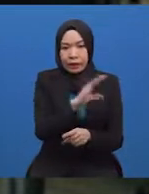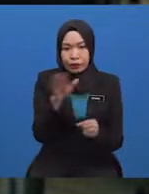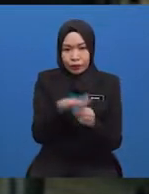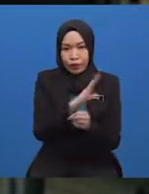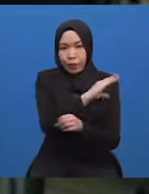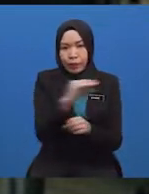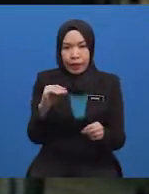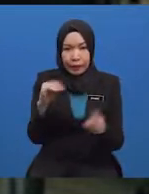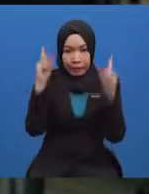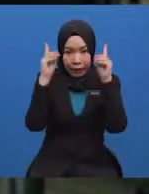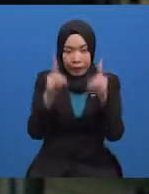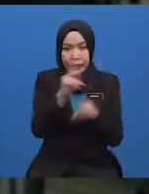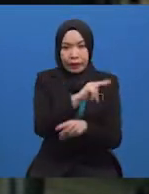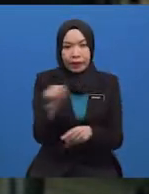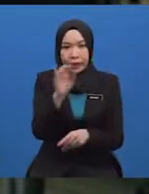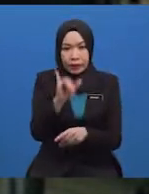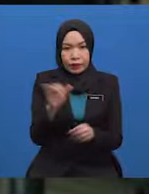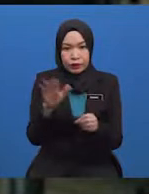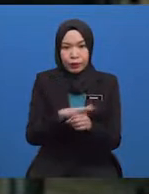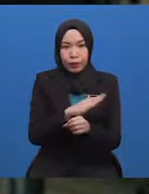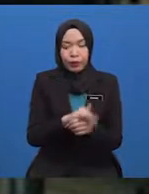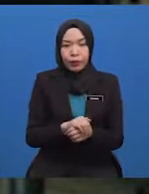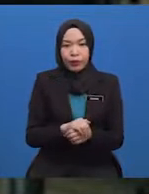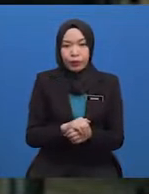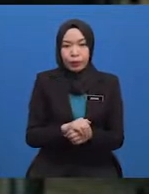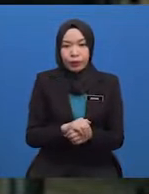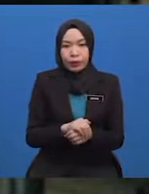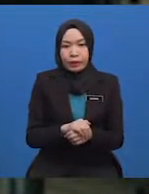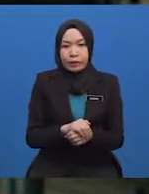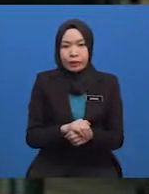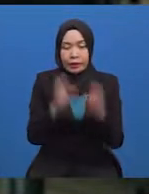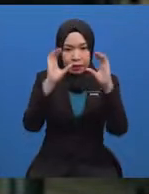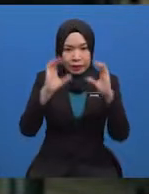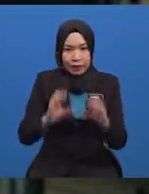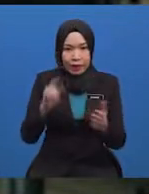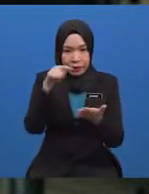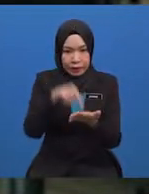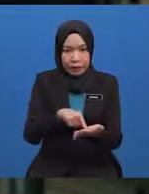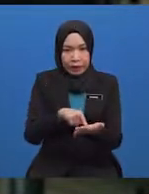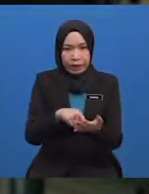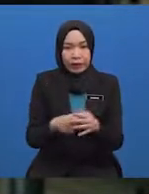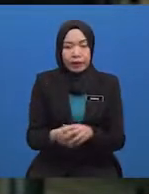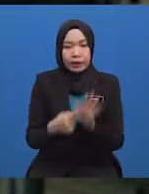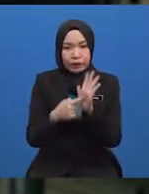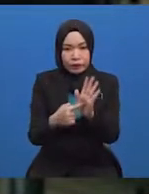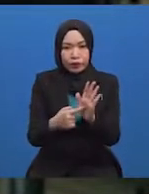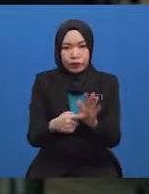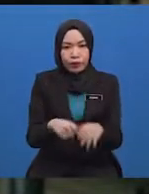kesihatan. Strategi yang digunakan adalah mewujudkan bandar baru di kawasan pembangunan